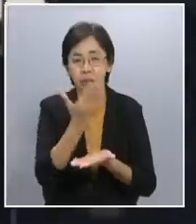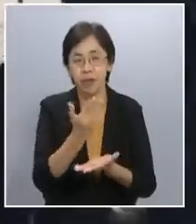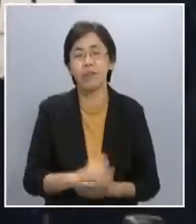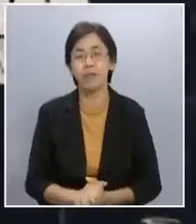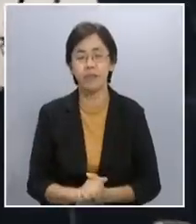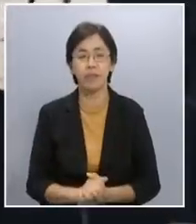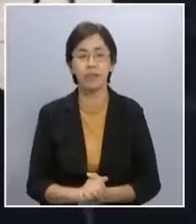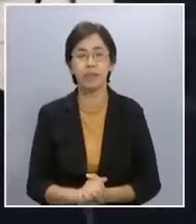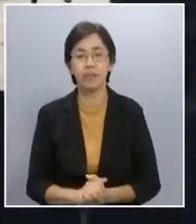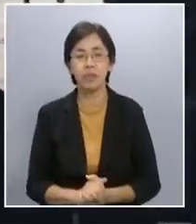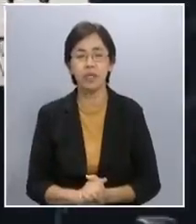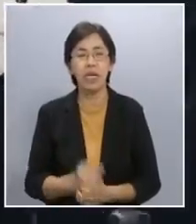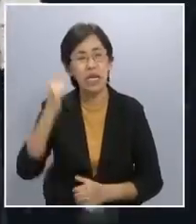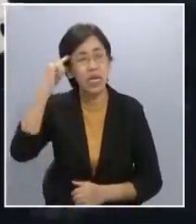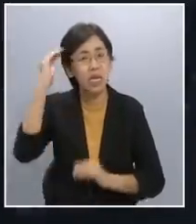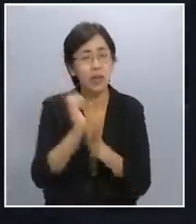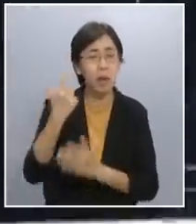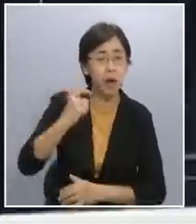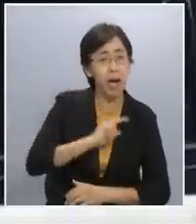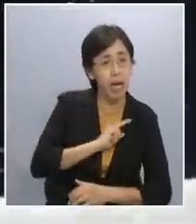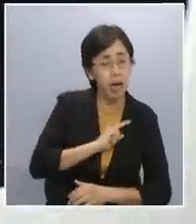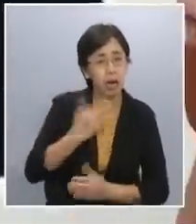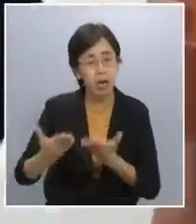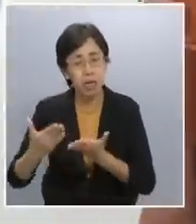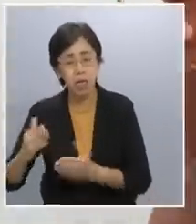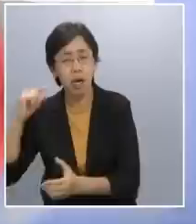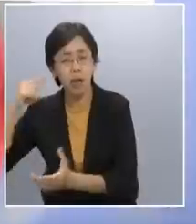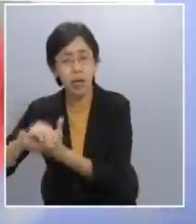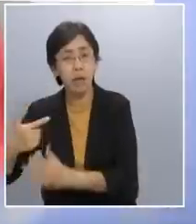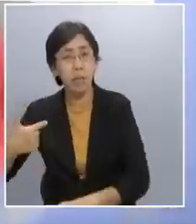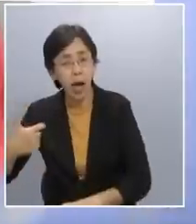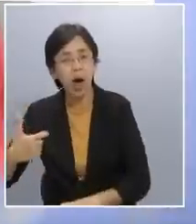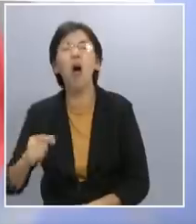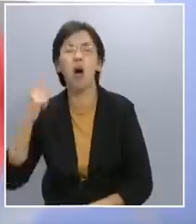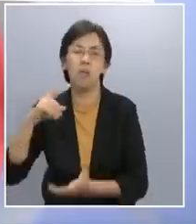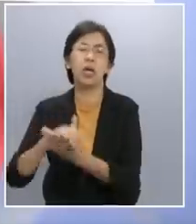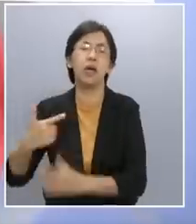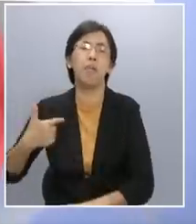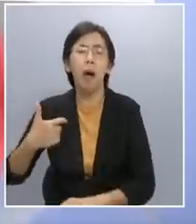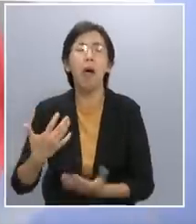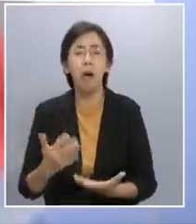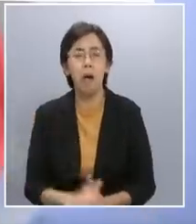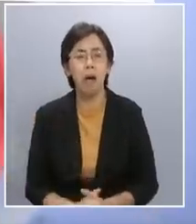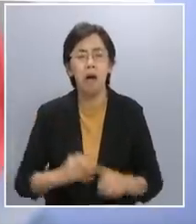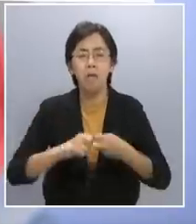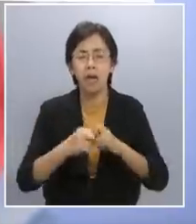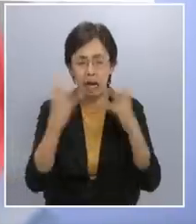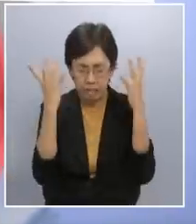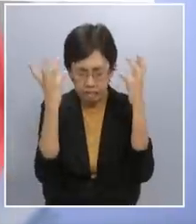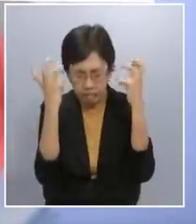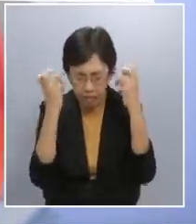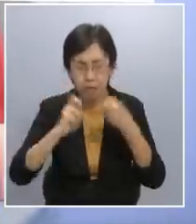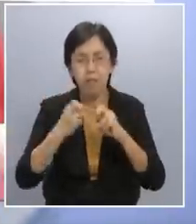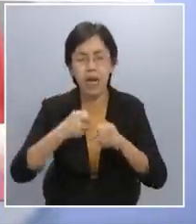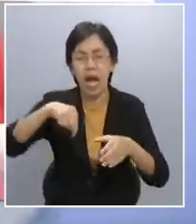เป็นชีวิตตัวเองหรือว่าถูกกระทำนะ ถูกกระทำ ถูกกระทำเป็นภรรยาเหรอครับ ครับ เป็นปัญหาภายในครอบครัวนี่แหละ มีความเครียดไม่ใช่มีปัญหา ความเครียด